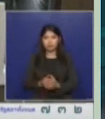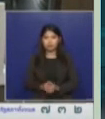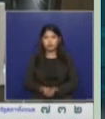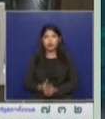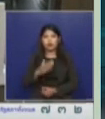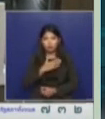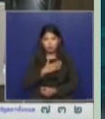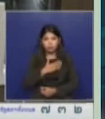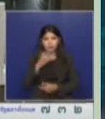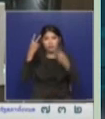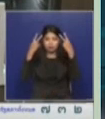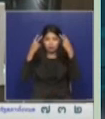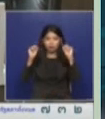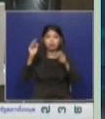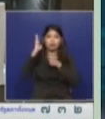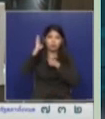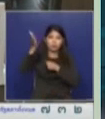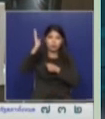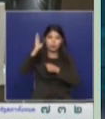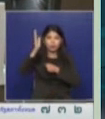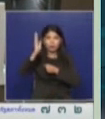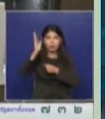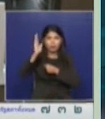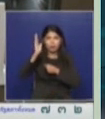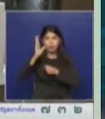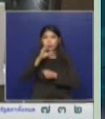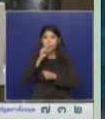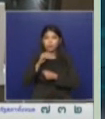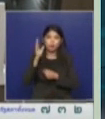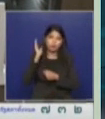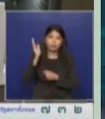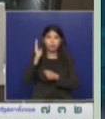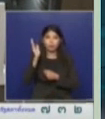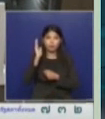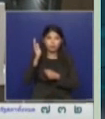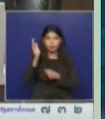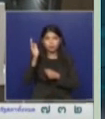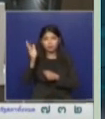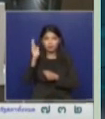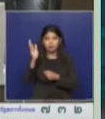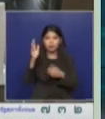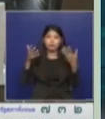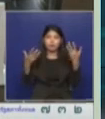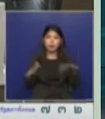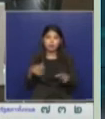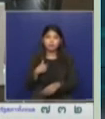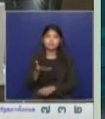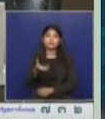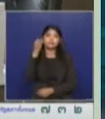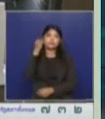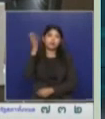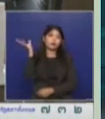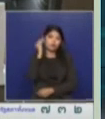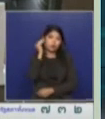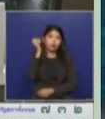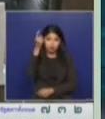มั้ยถ้าม็อบไม่โอเคผมก็ไม่โอเคถ้าม็อบโอเคผมก็โอเคอาจารย์ชาติชายจึงตั้งคำถาม